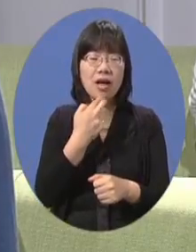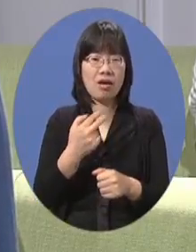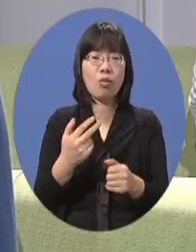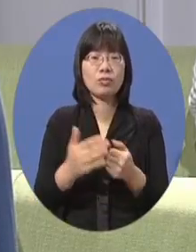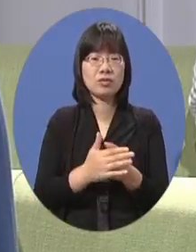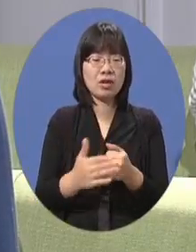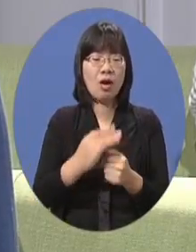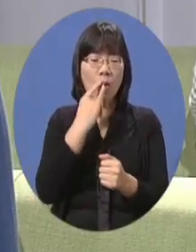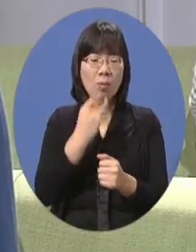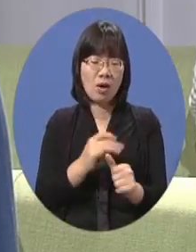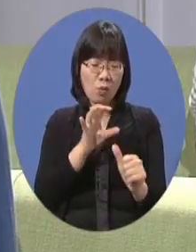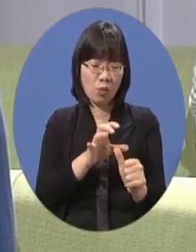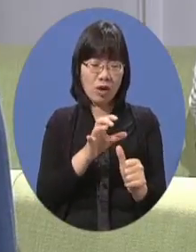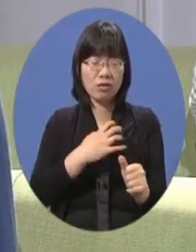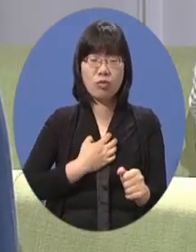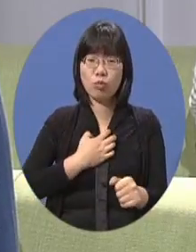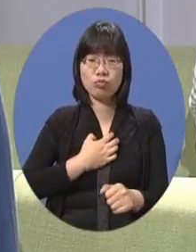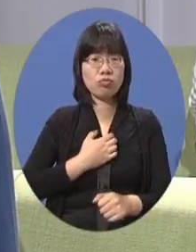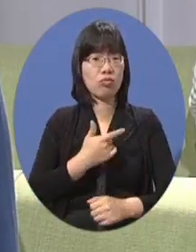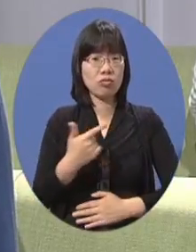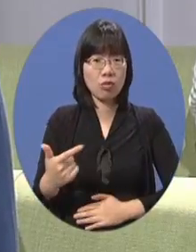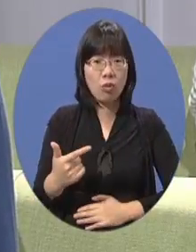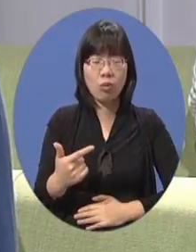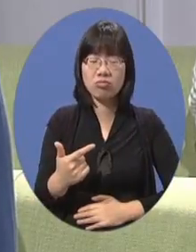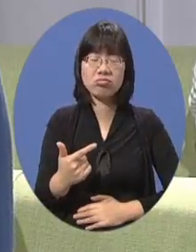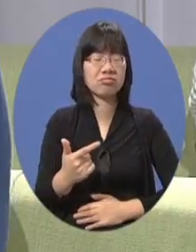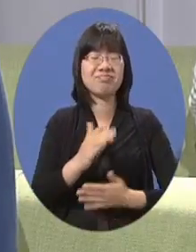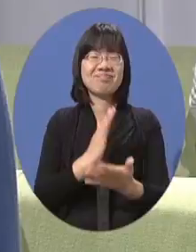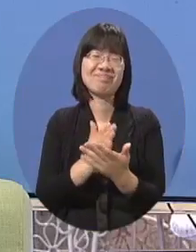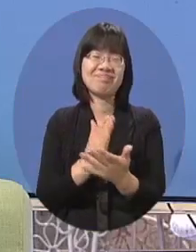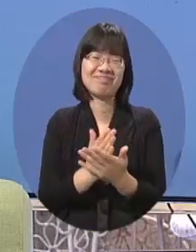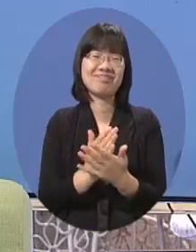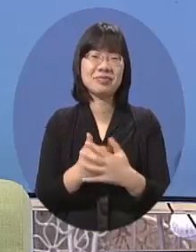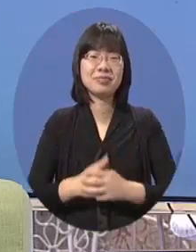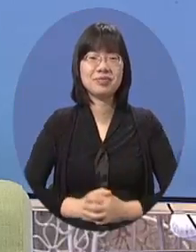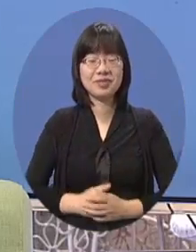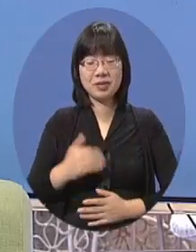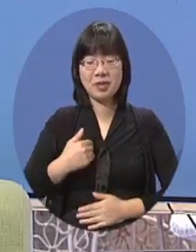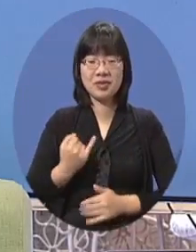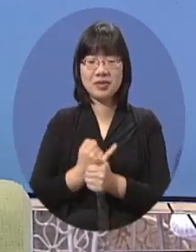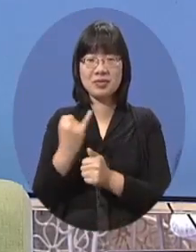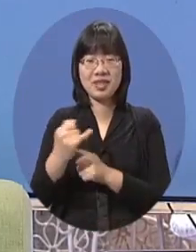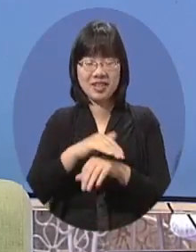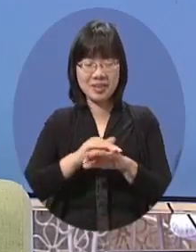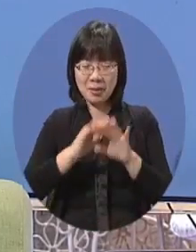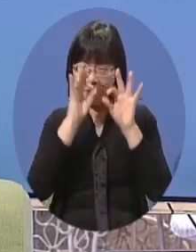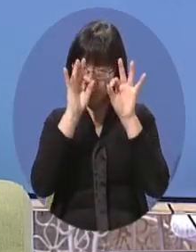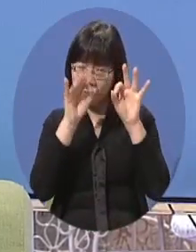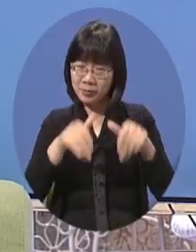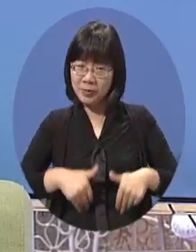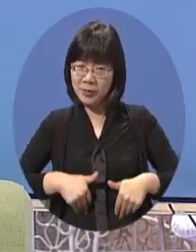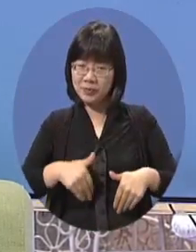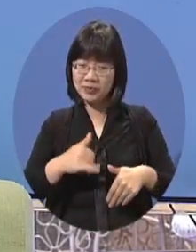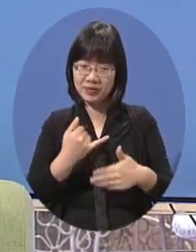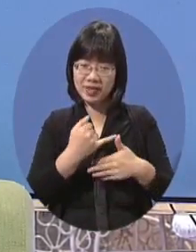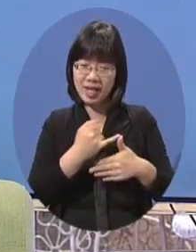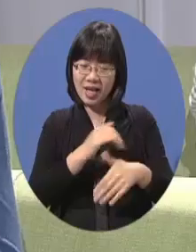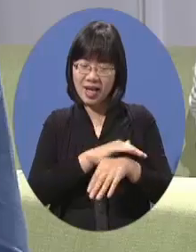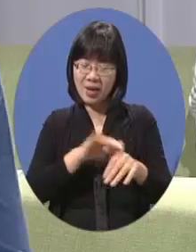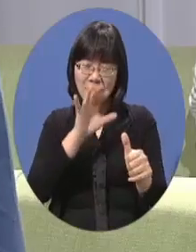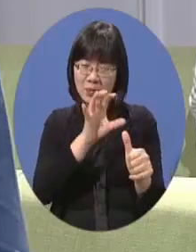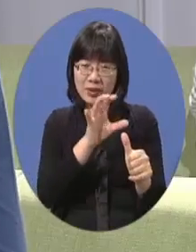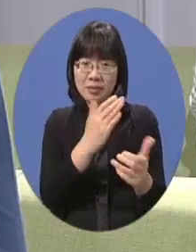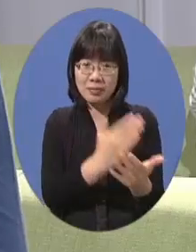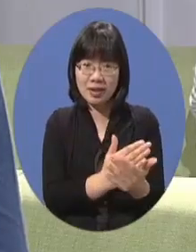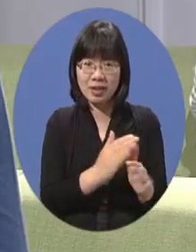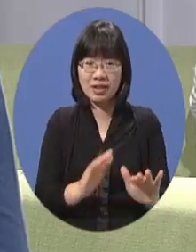막 혼내거나 걱정 많이 하실 필요 없습니다. 네. 우리 여보가 또 우리 여보가 잘 보고 있어야겠네요. 네. 여보 너무 혼내지 마세요. 네. 많이 좀 역할